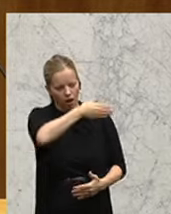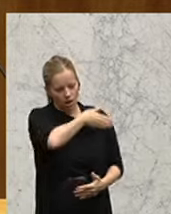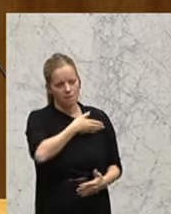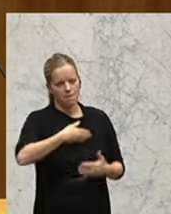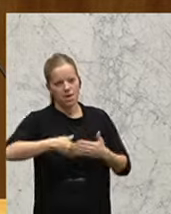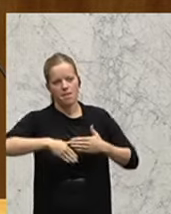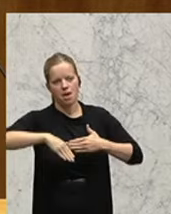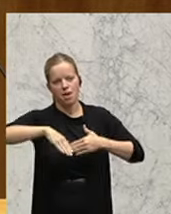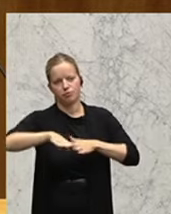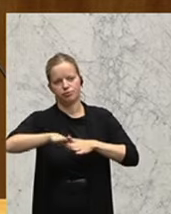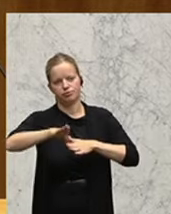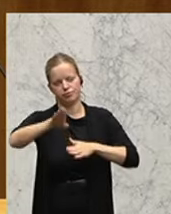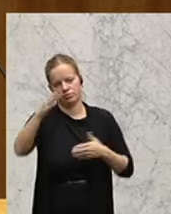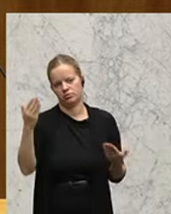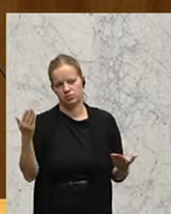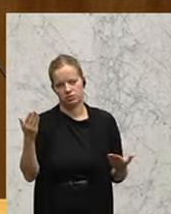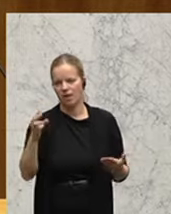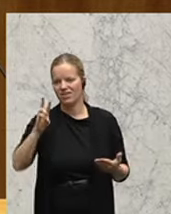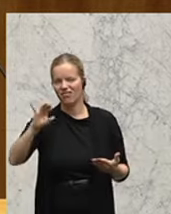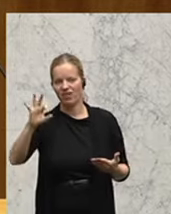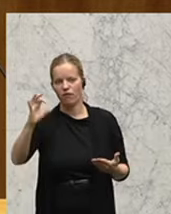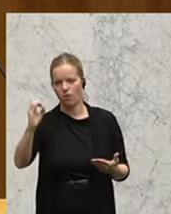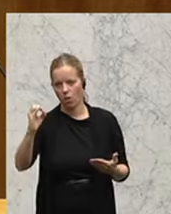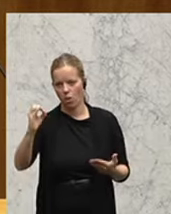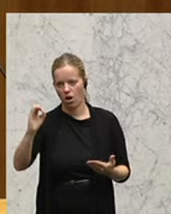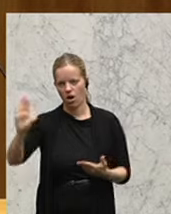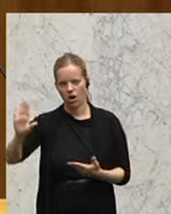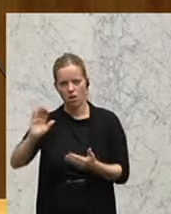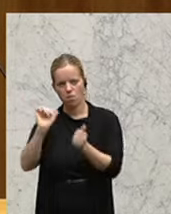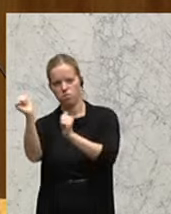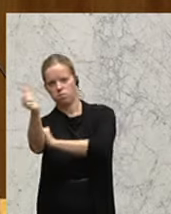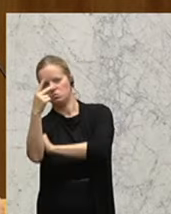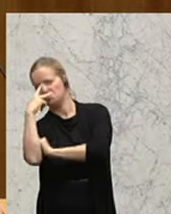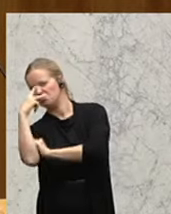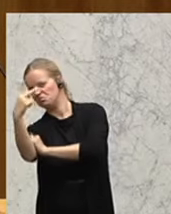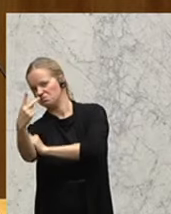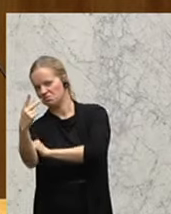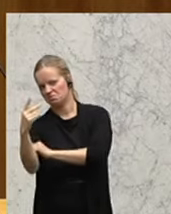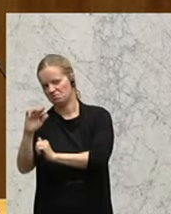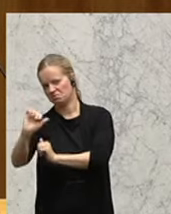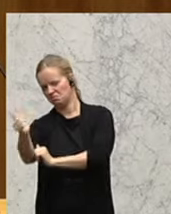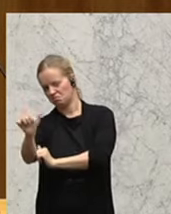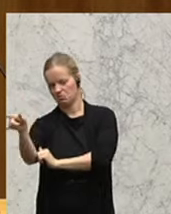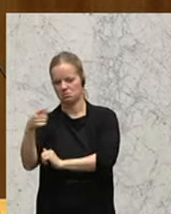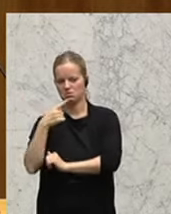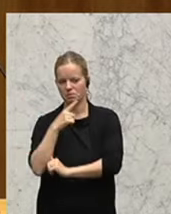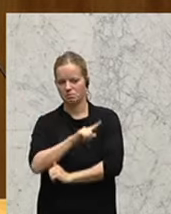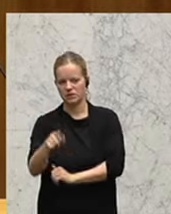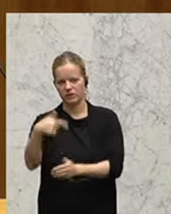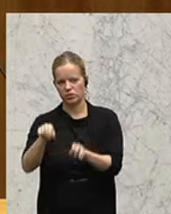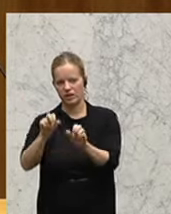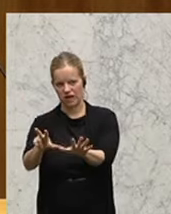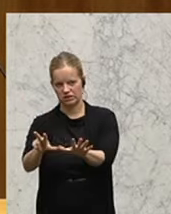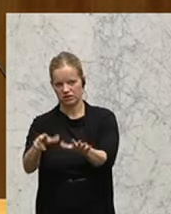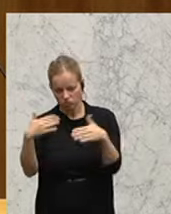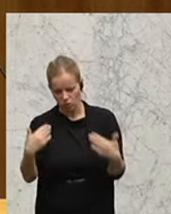wenn wir den Prognosen des WIFO Glauben schenken dürfen, dann wird das auch bis 2018 so weitergehen.